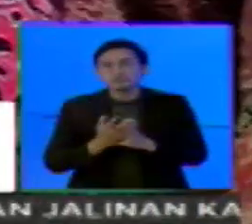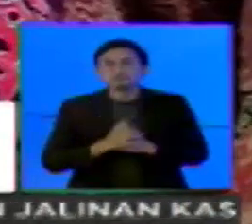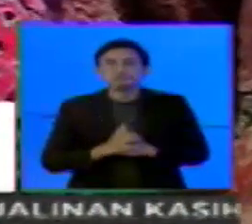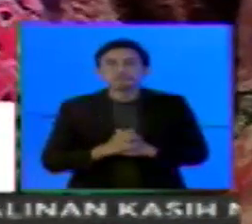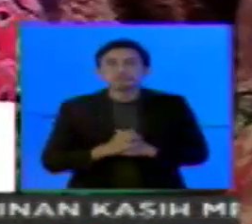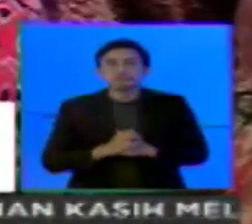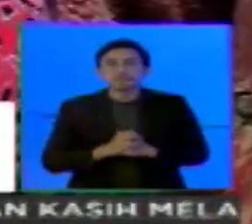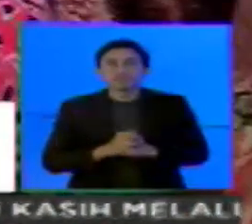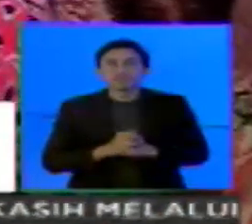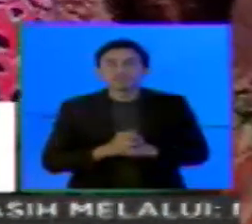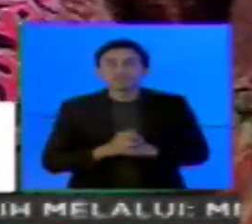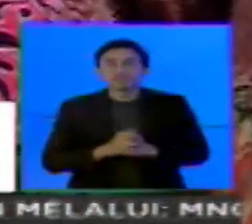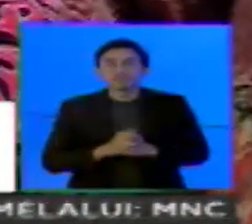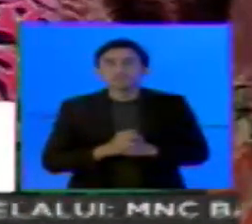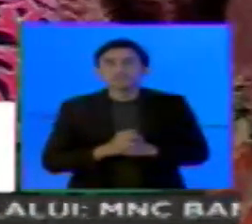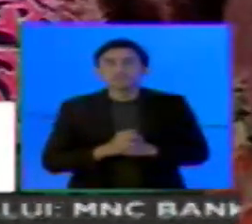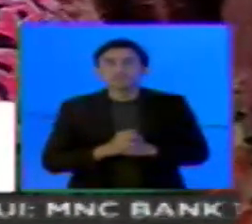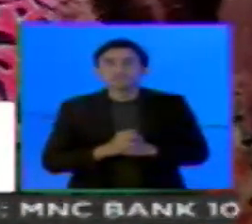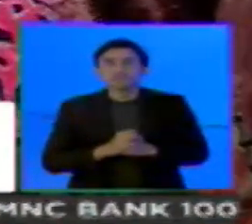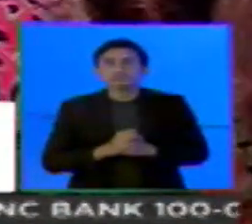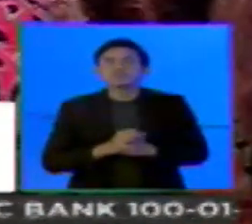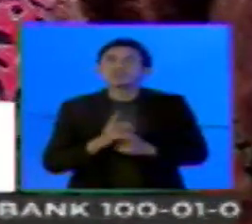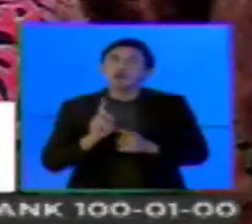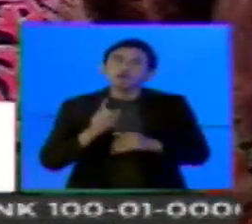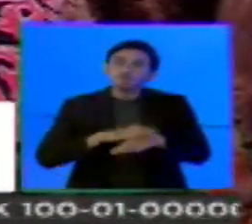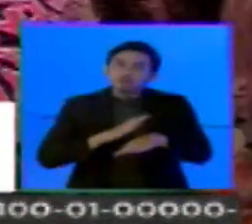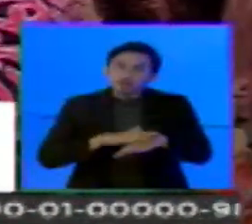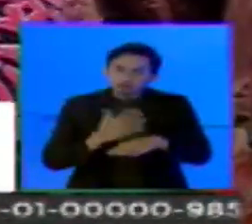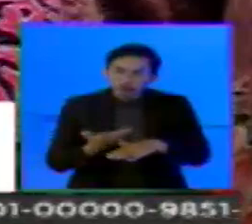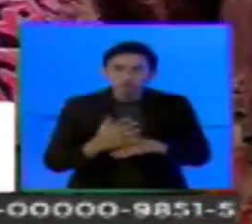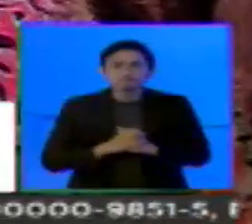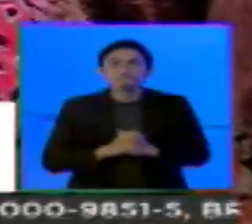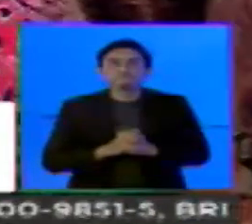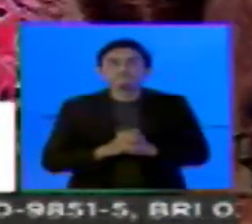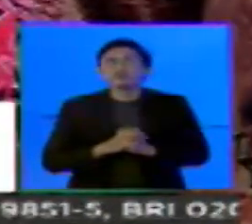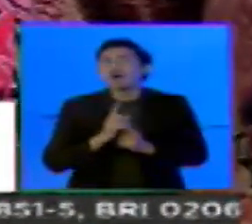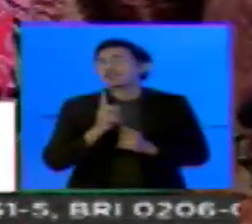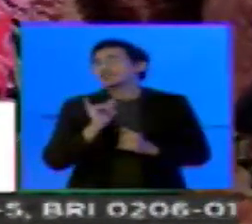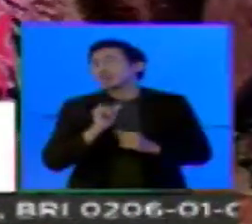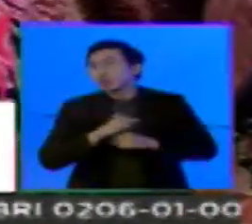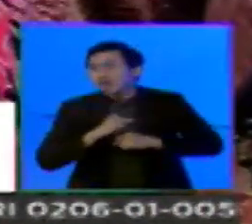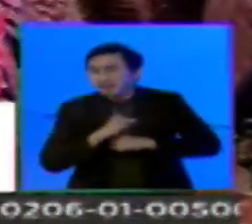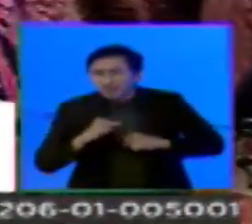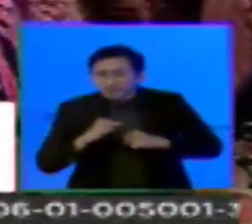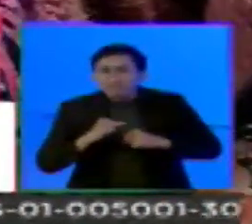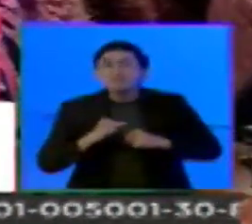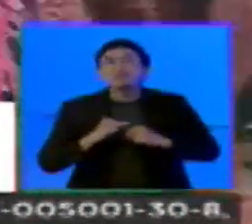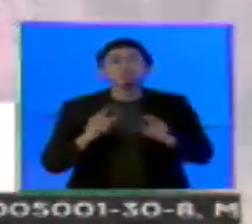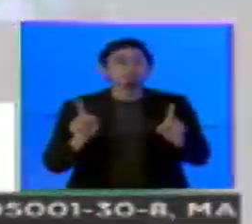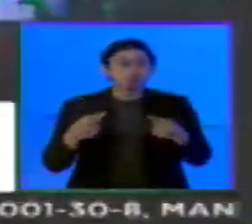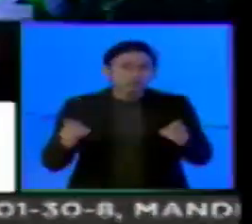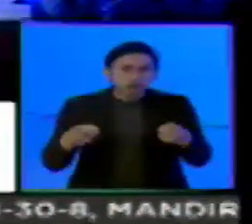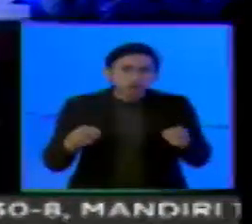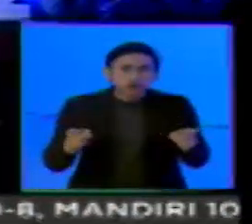tema daripada mengangkat culture, kemudian sport tourism, kemudian music dan celebration.